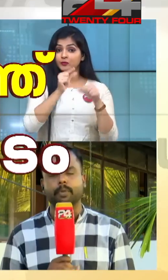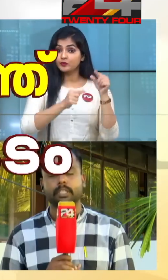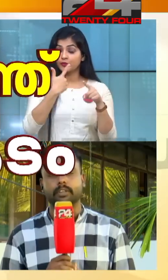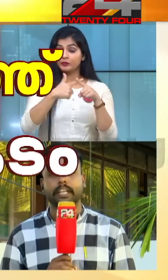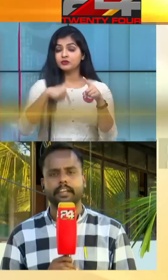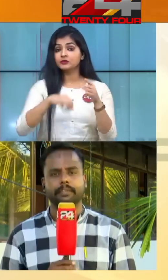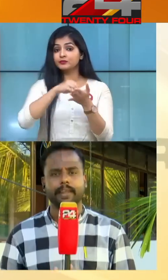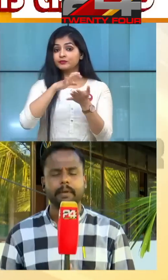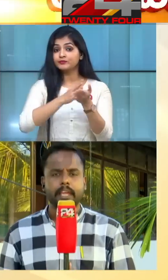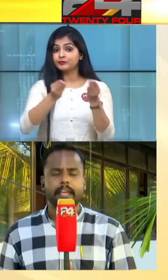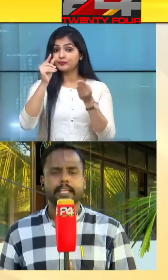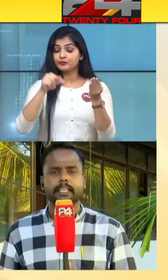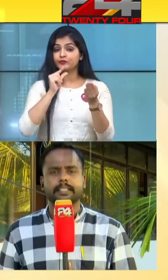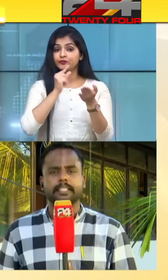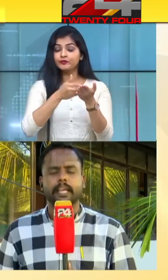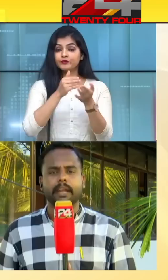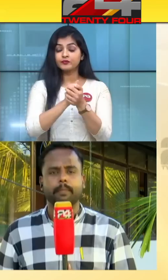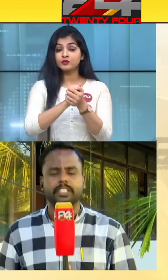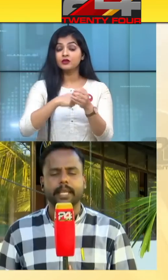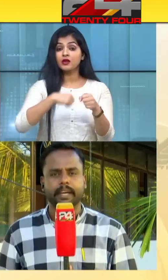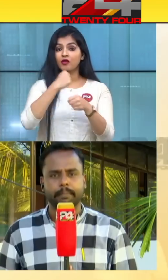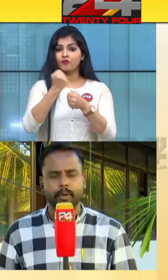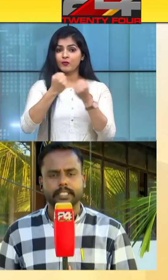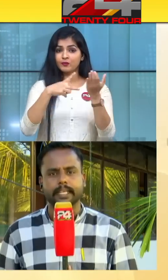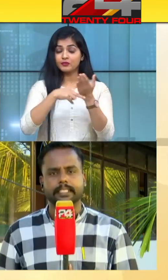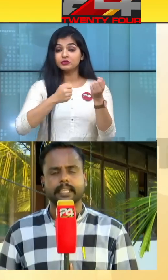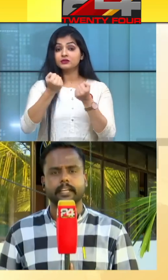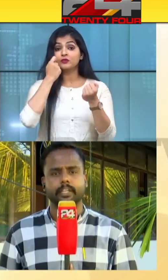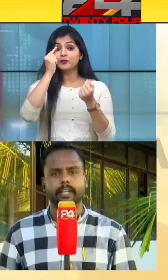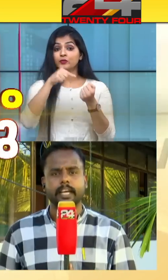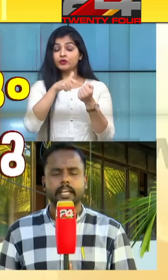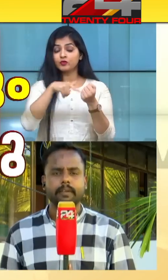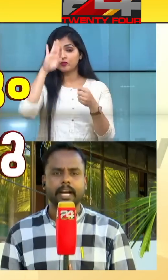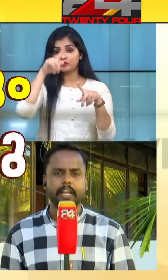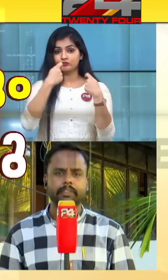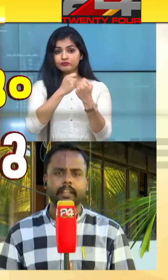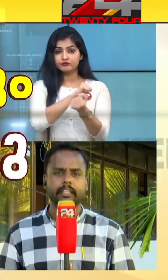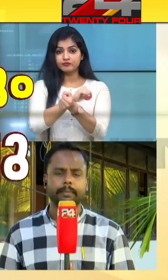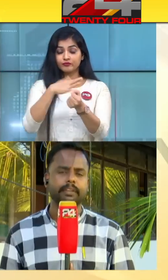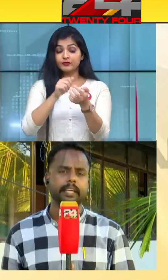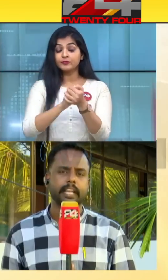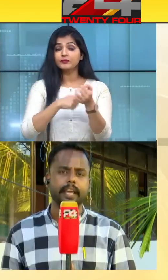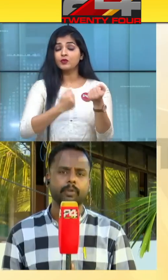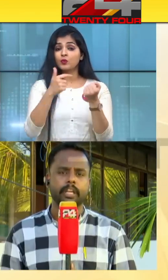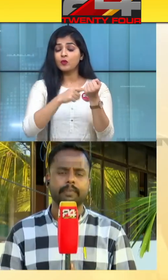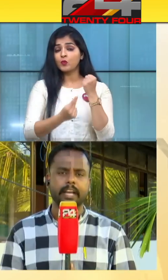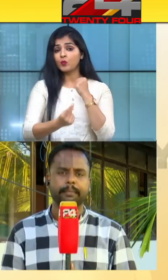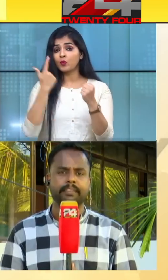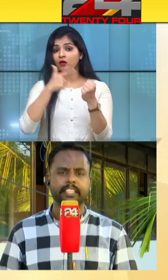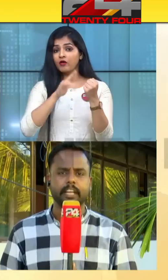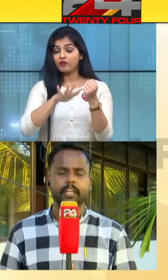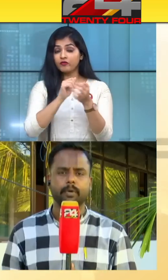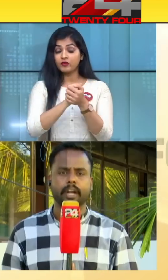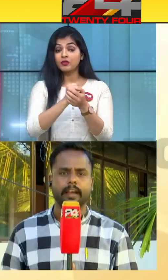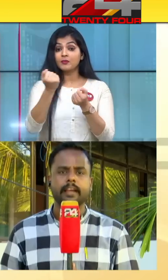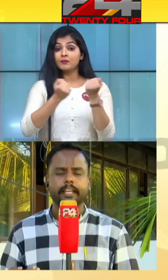ഇപ്പോൾ പോലീസിനോട് നൽകിയിരിക്കുന്ന വിവരം. ഈ KSRTC ഡ്രൈവറെ ഇപ്പോൾ ചടയമംഗലം പോലീസ് കസ്റ്റഡിയിലെടുത്തിട്ടുണ്ട്. ഈ വാഹനം നേരത്തെ തന്നെ അമിത വേഗതയിലായിരുന്നു. ഈ വാഹനം അമിത